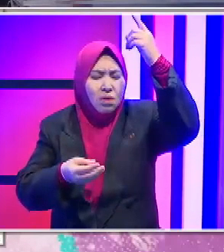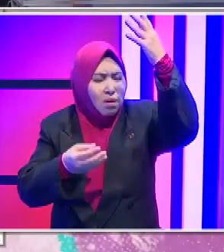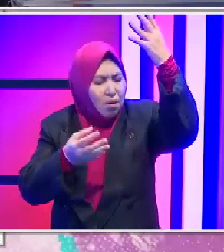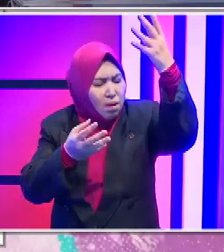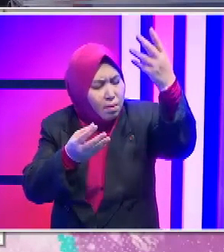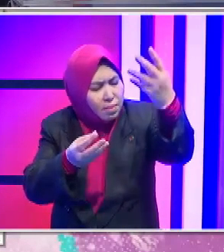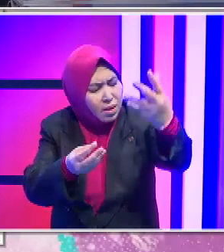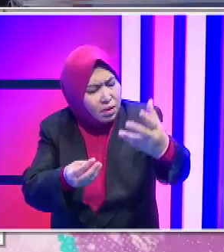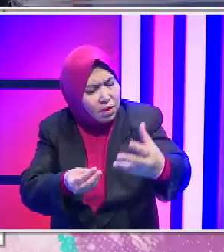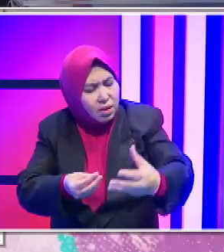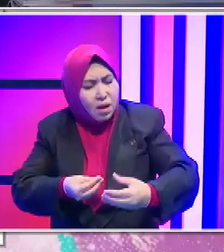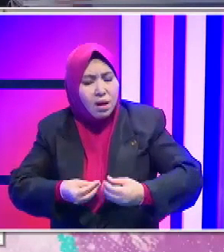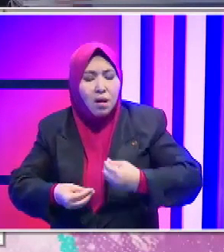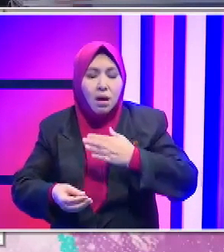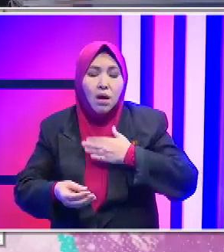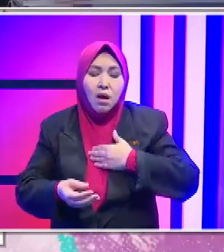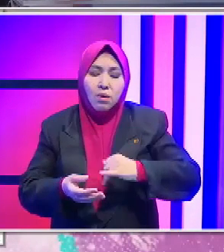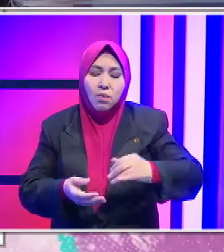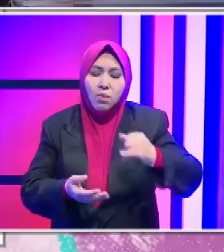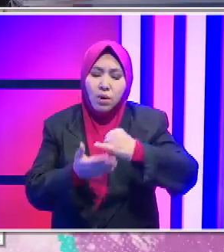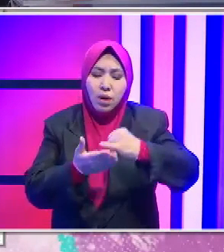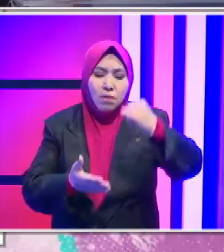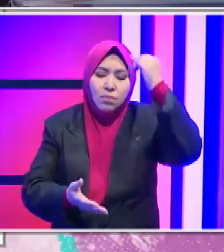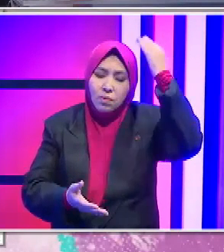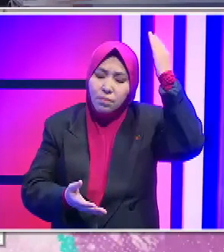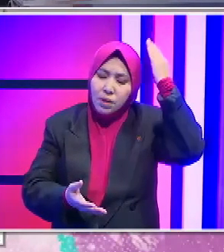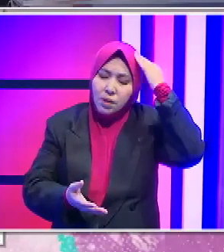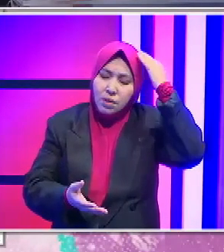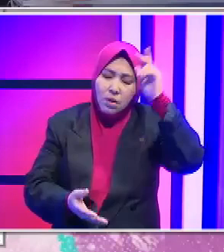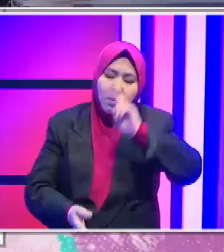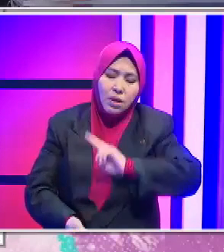لي حكما